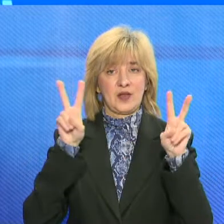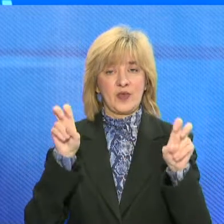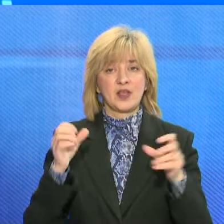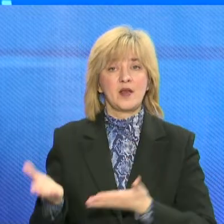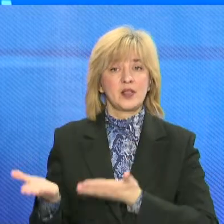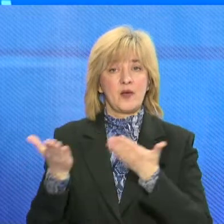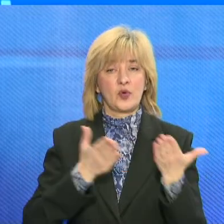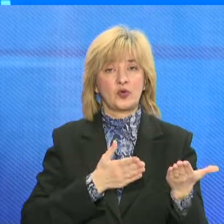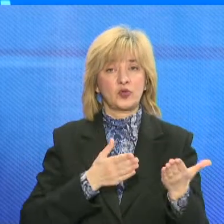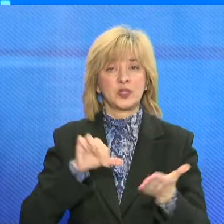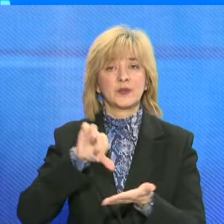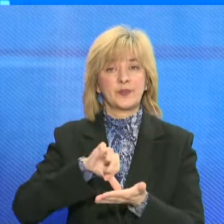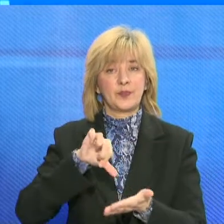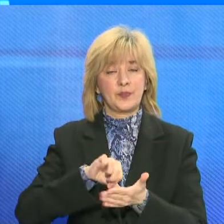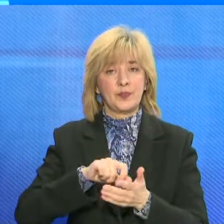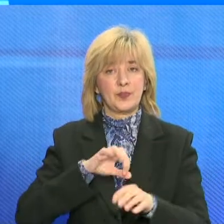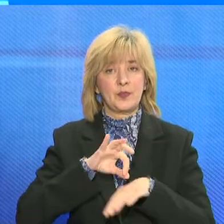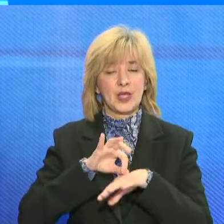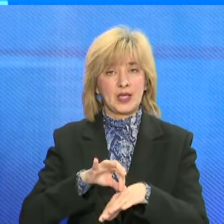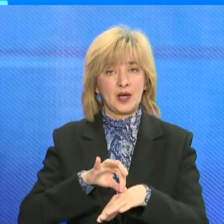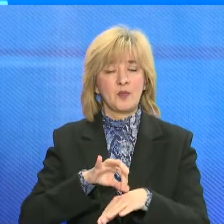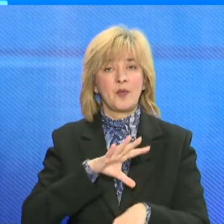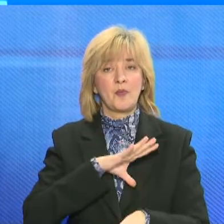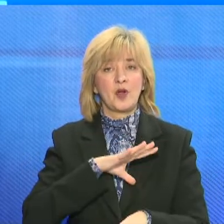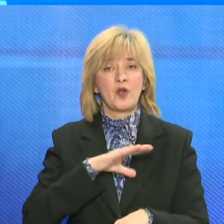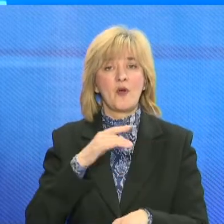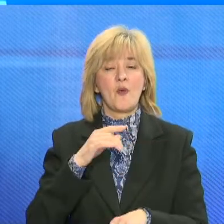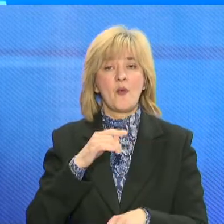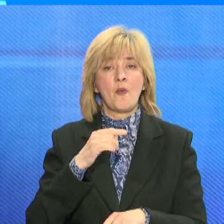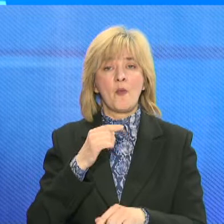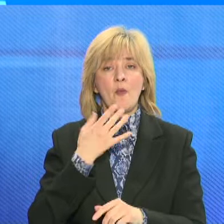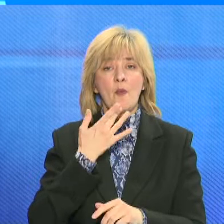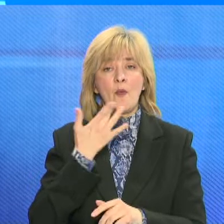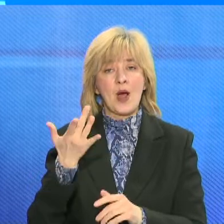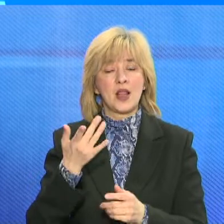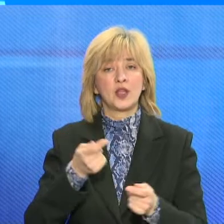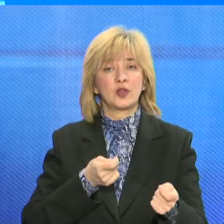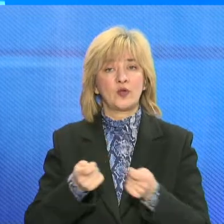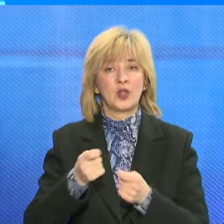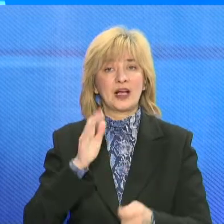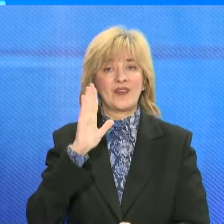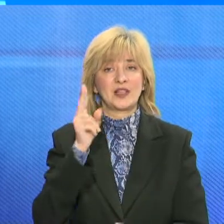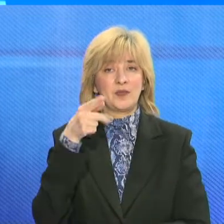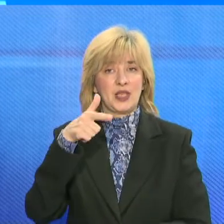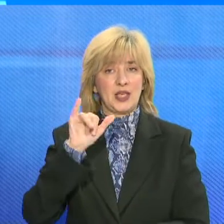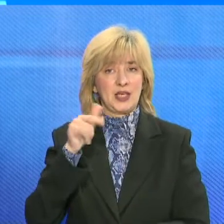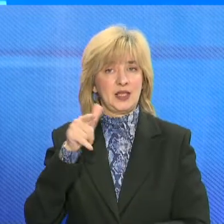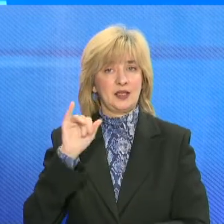спікерам выступіў палітолог, старшыня праўлення Беларускага таварыства веды Вадзім Гігін. Таціна Грышук